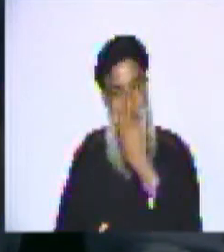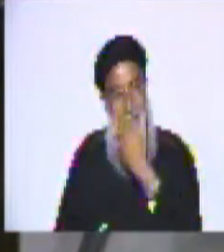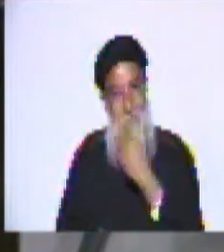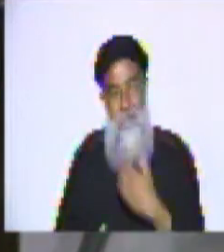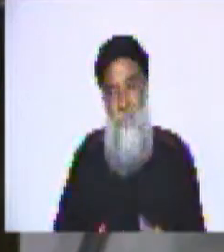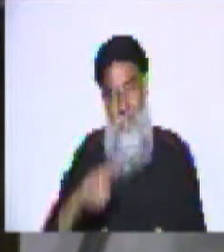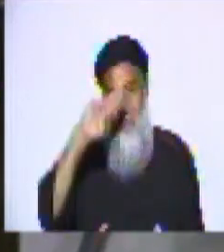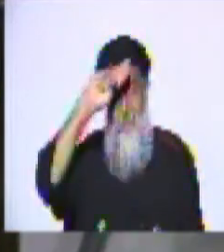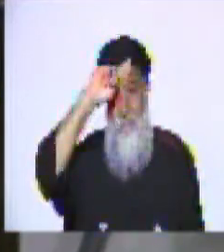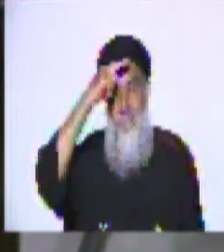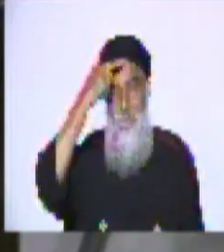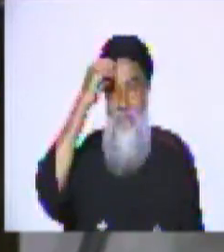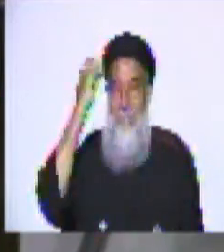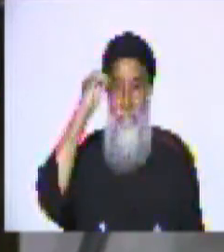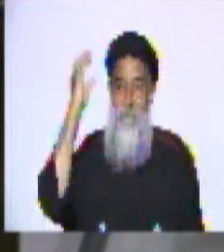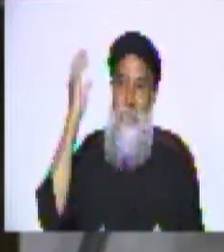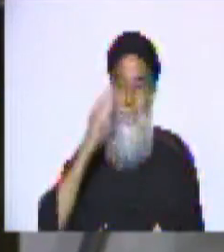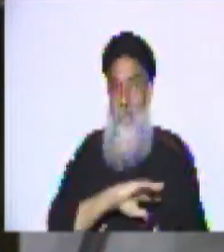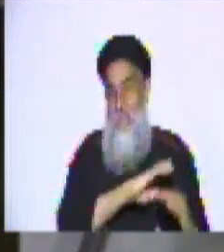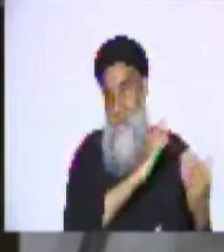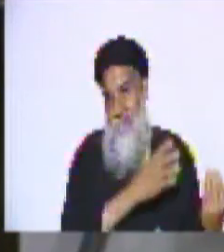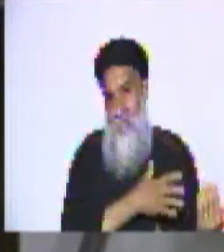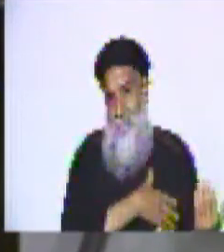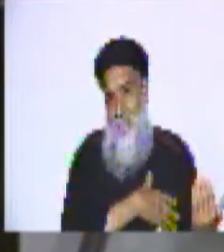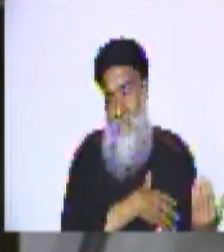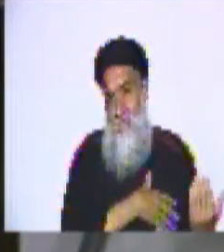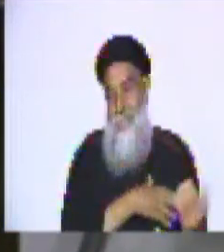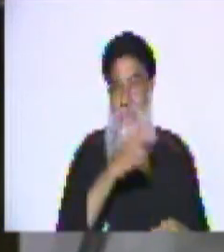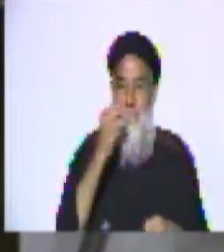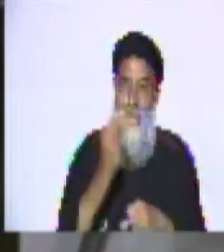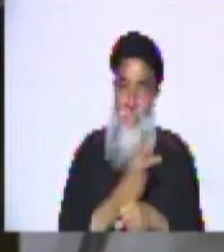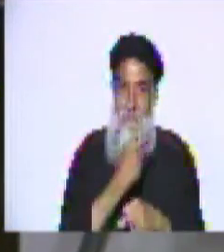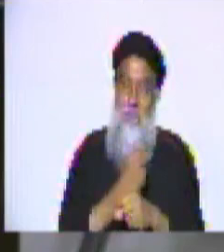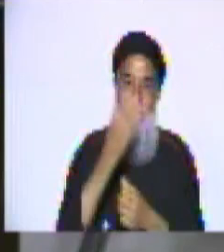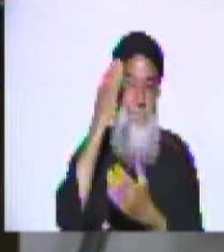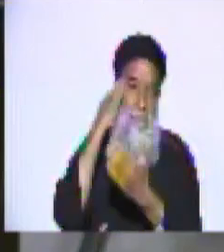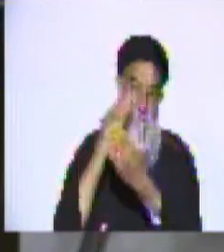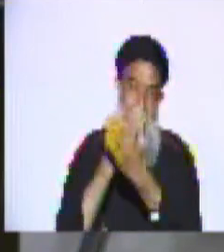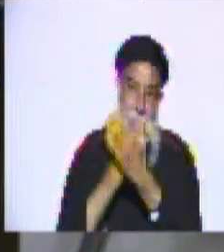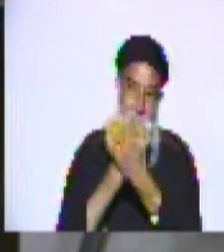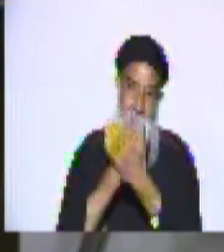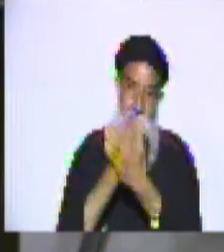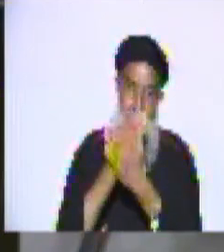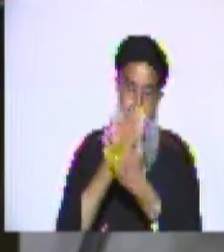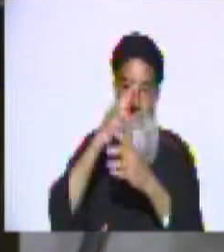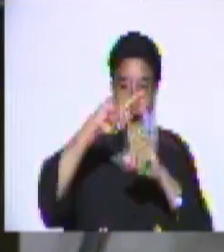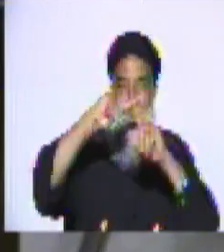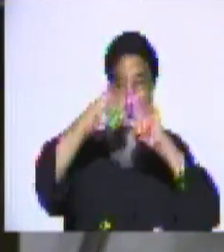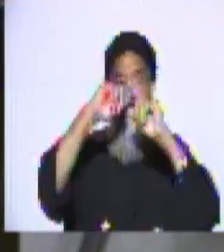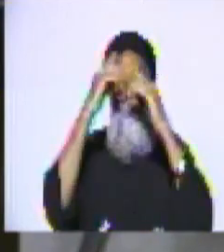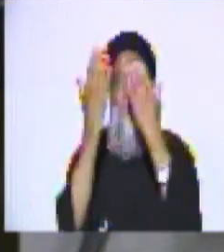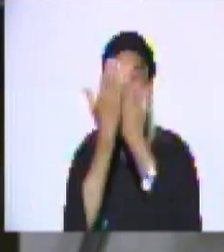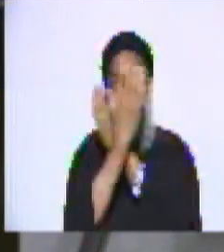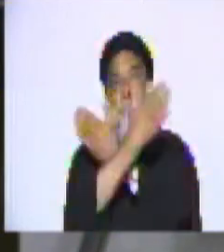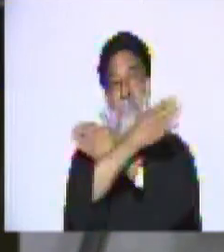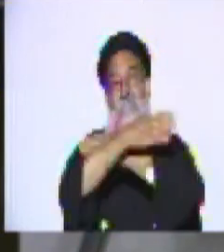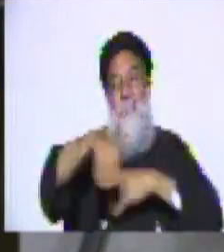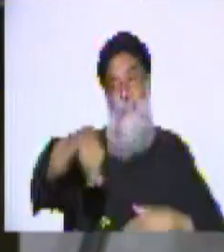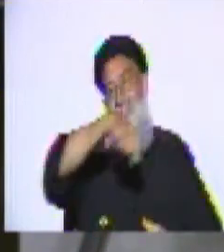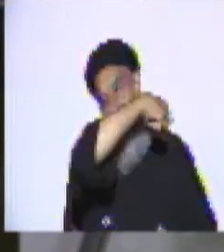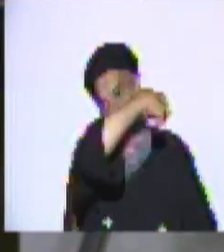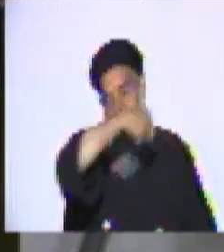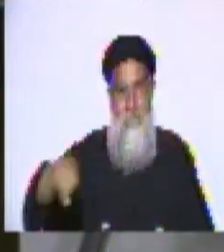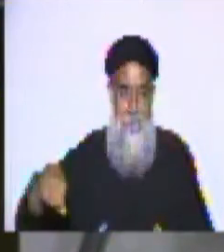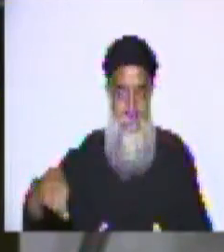بمعنى ايه؟ بمعنى ان احنا نؤمن ان خطايانا غفرت على الصليب، المسيح دفع الثمن.